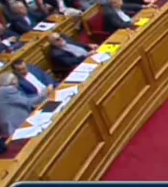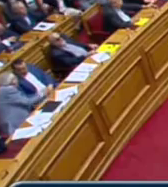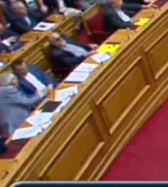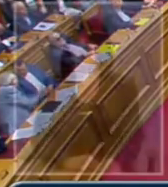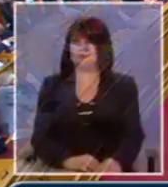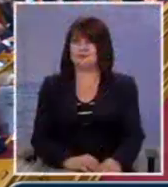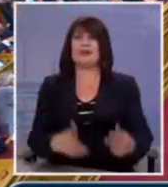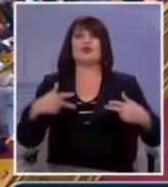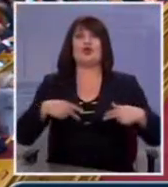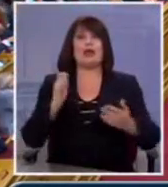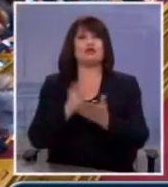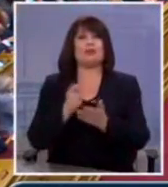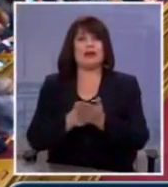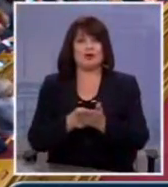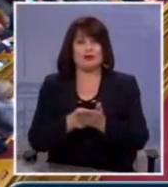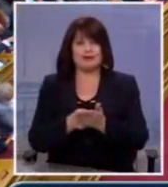Κράτος